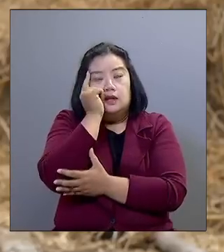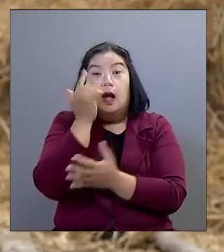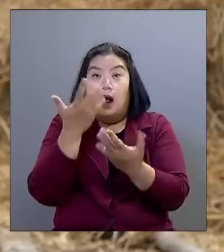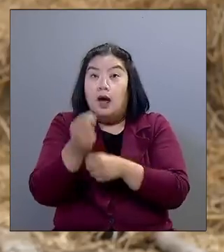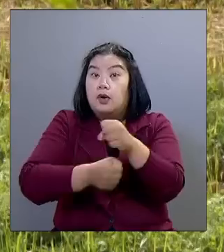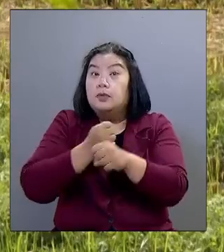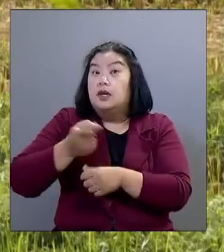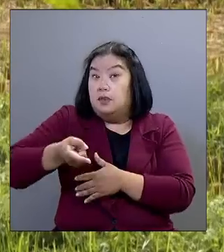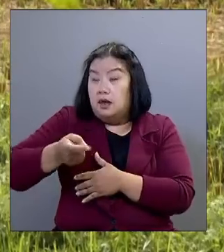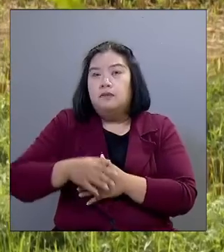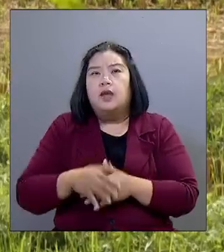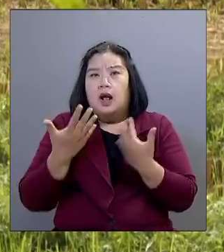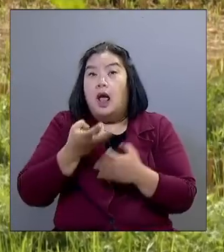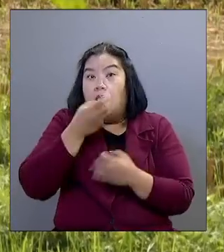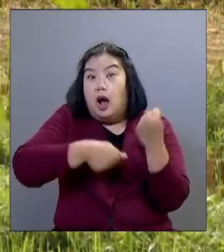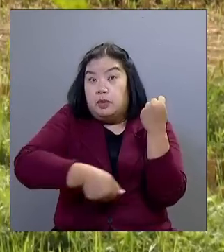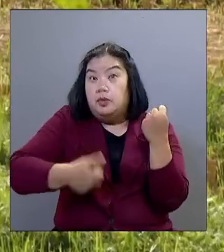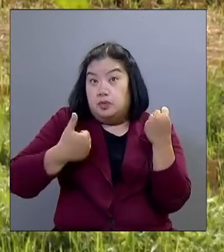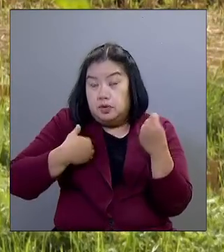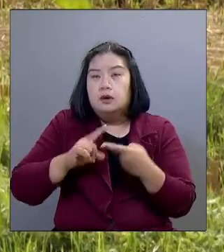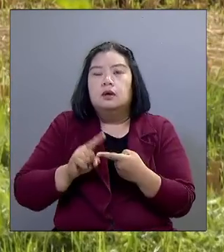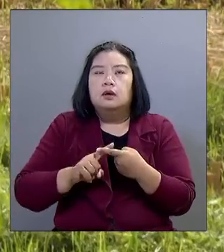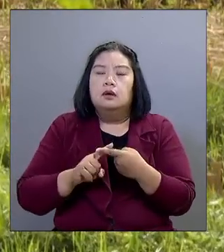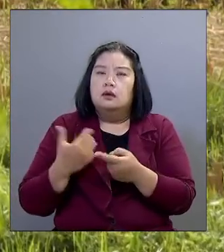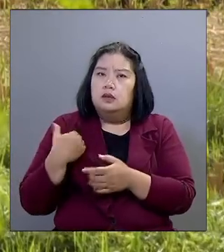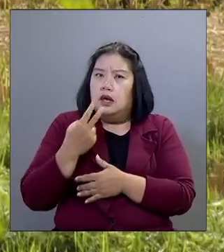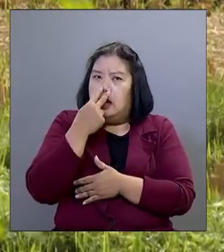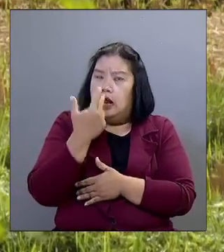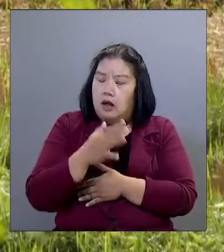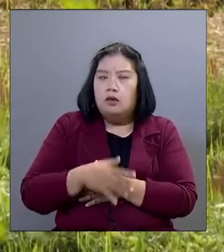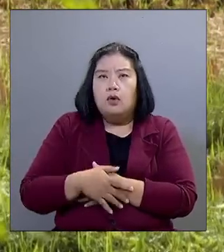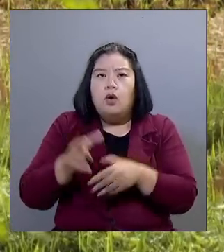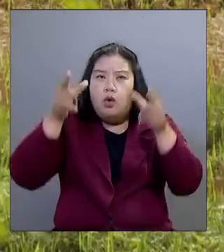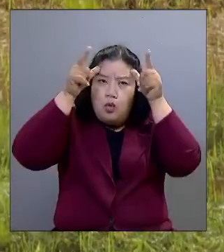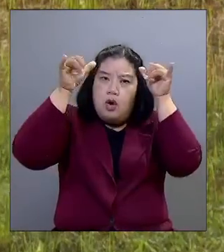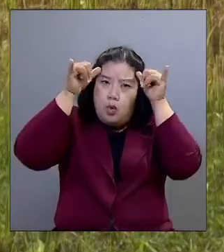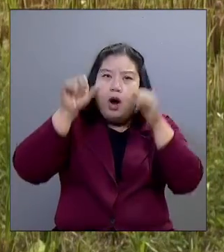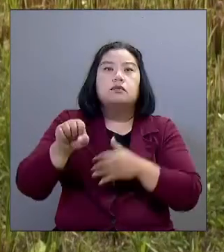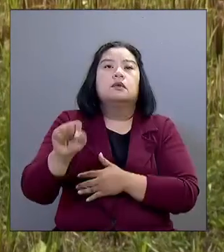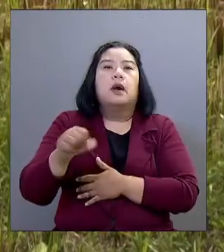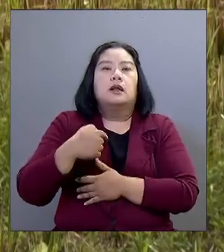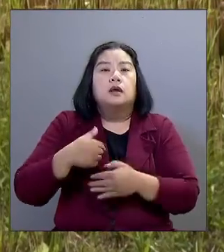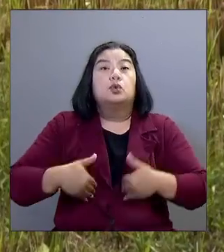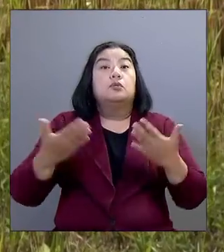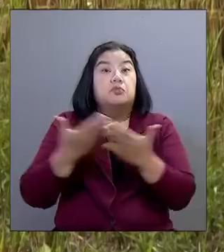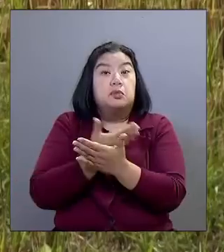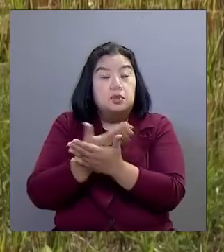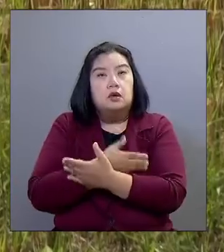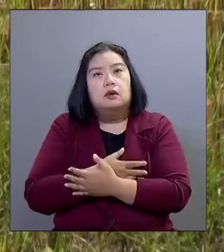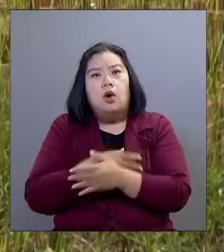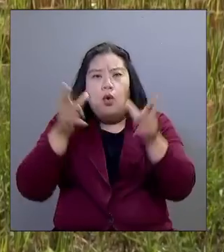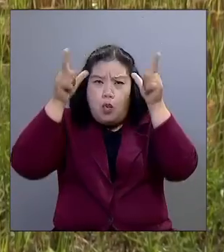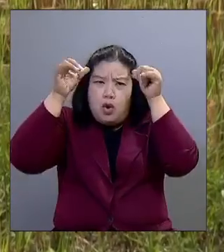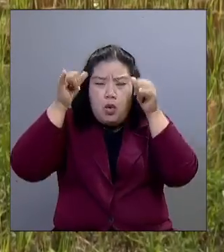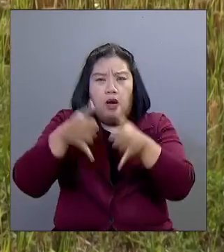ปีอยู่แล้วแล้วฟางข้าวจากแต่ก่อนอาจจะเก็บไว้สำหรับวัวควายแต่พอวิถีชีวิตเปลี่ยนไปวัวควายไม่มีแล้วฟางข้าวก็เ